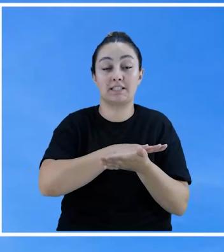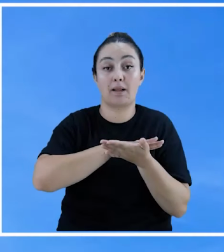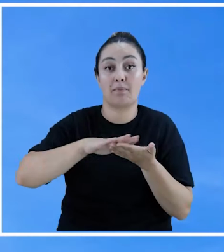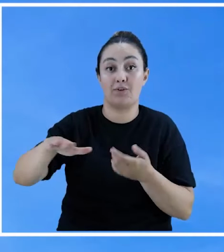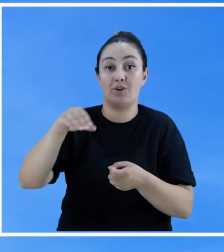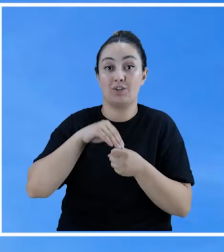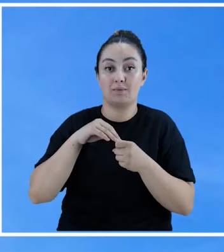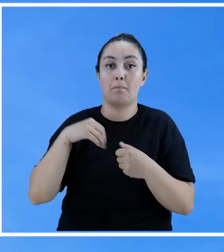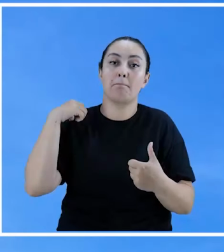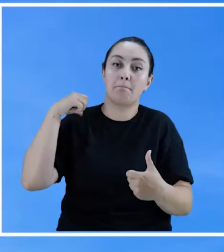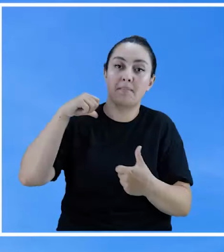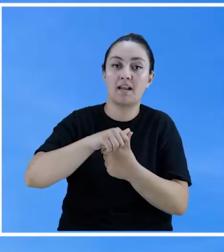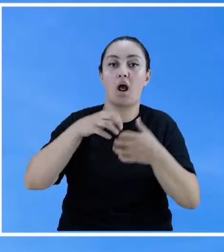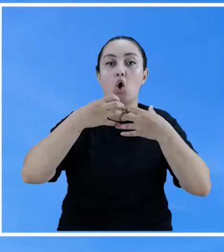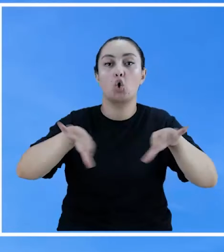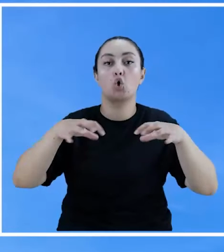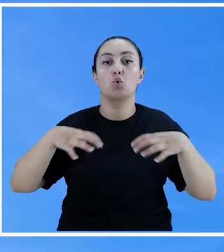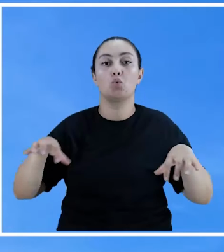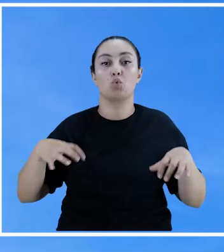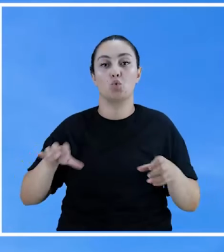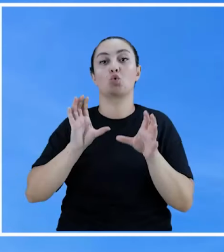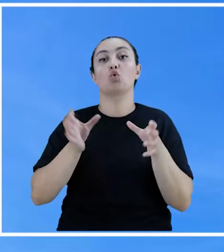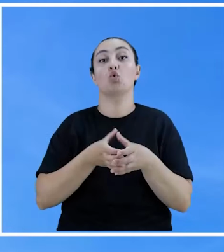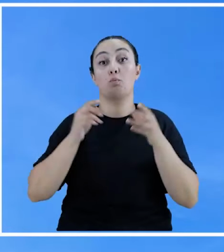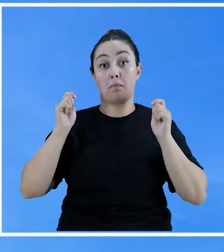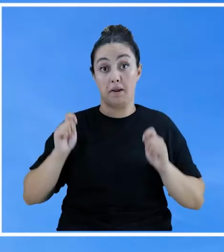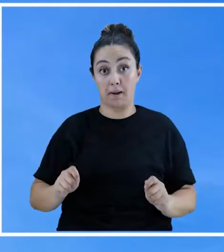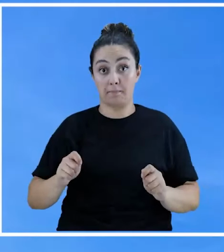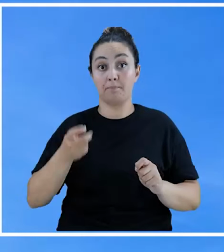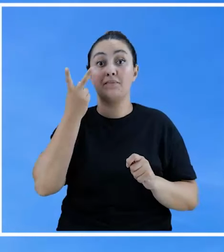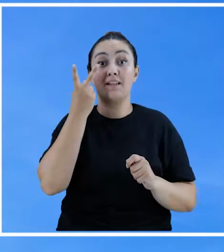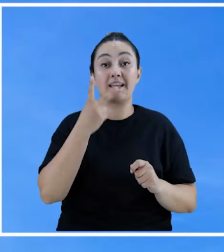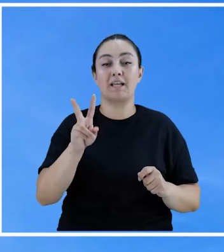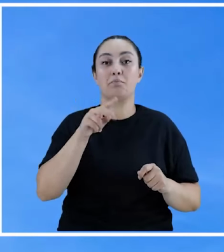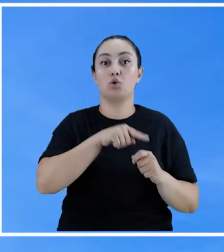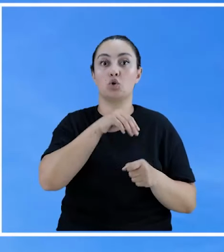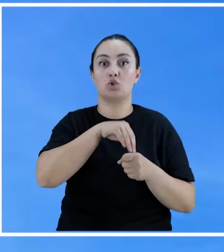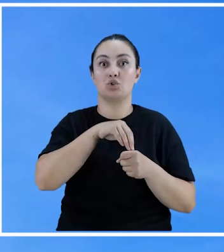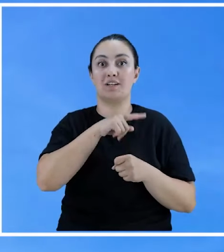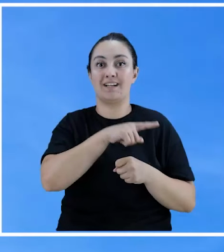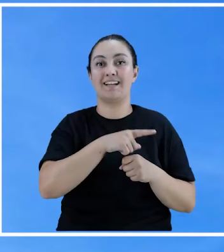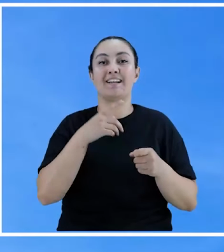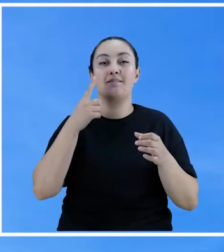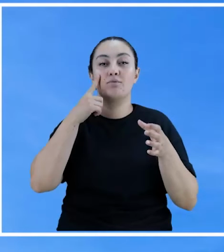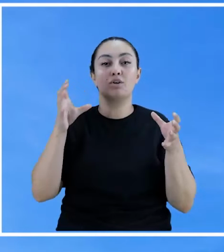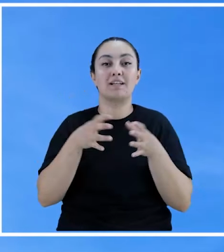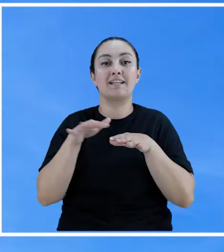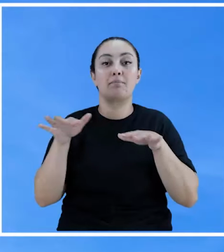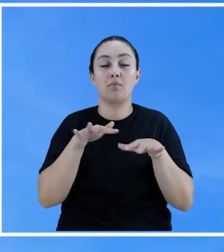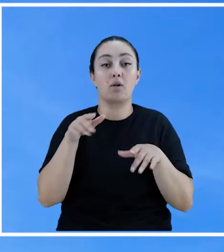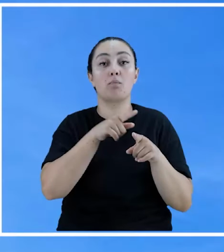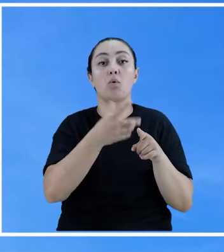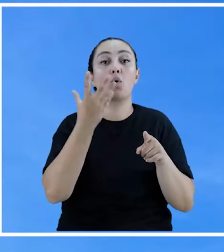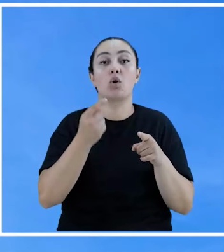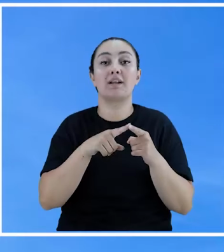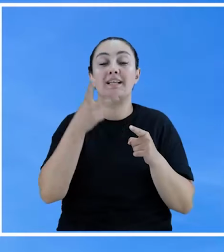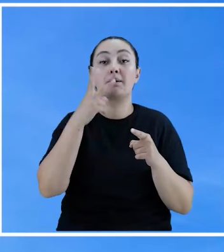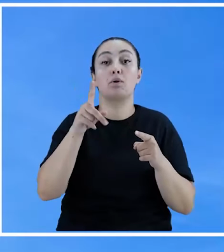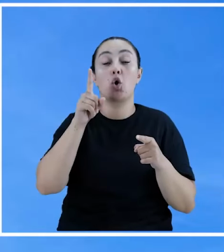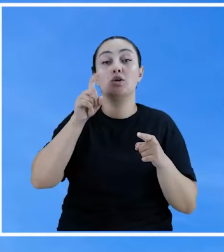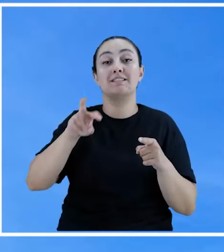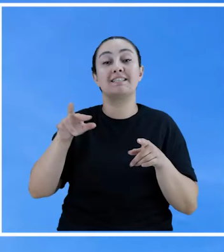zemin tiplerinde bir sınıflandırmaya gidildi diyebilirim. Mesela eskiden 2007 deprem yönetmeliğinde biz 4 tane zemin sınıfı